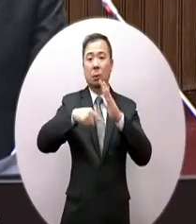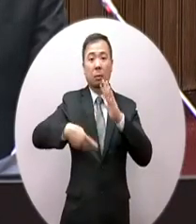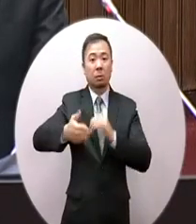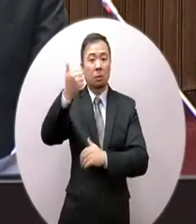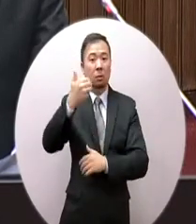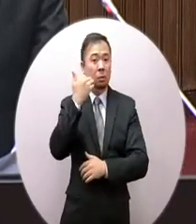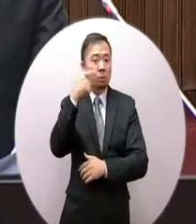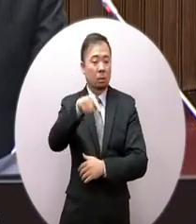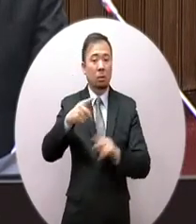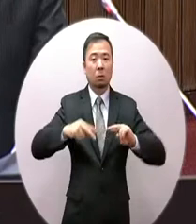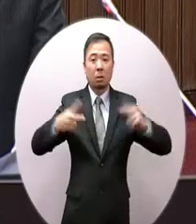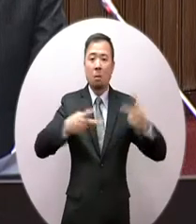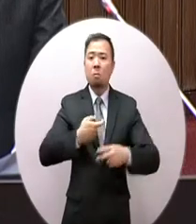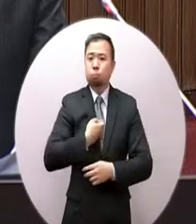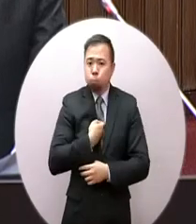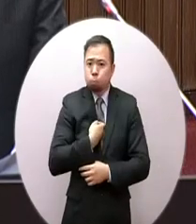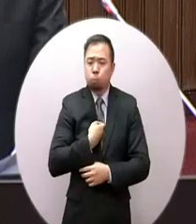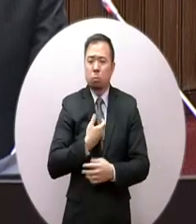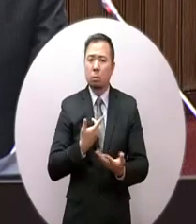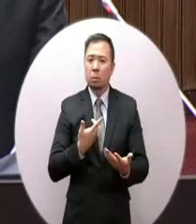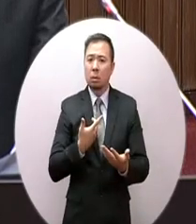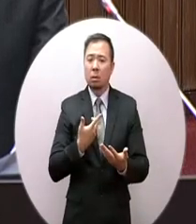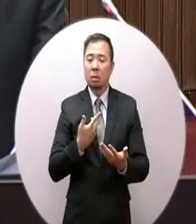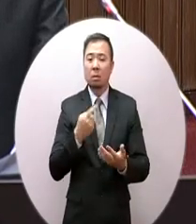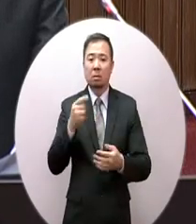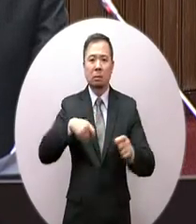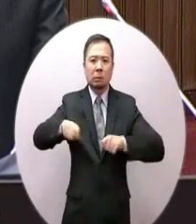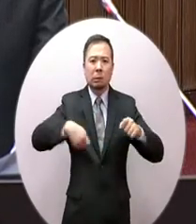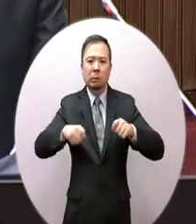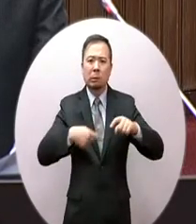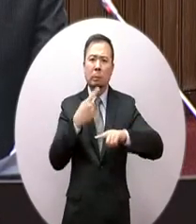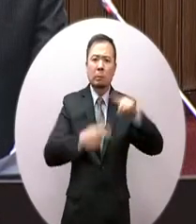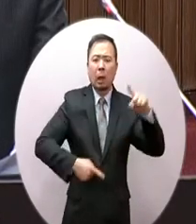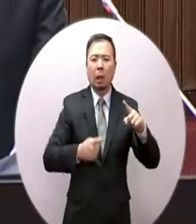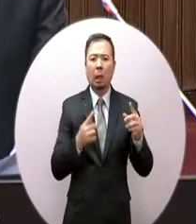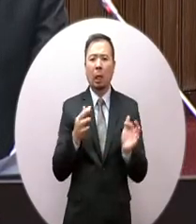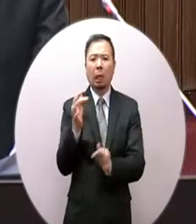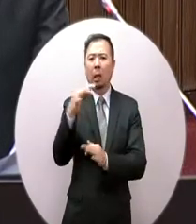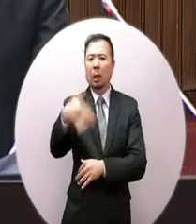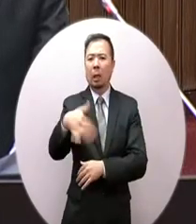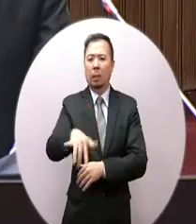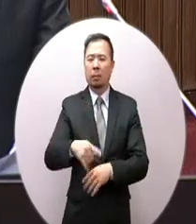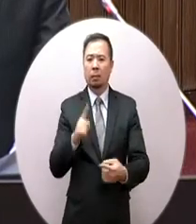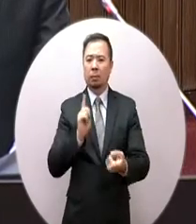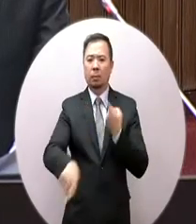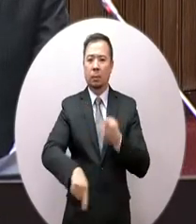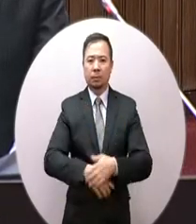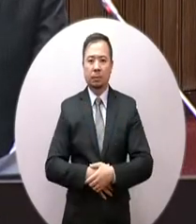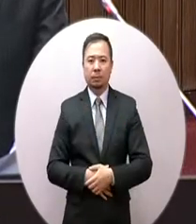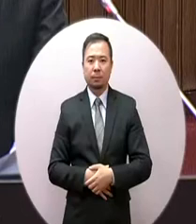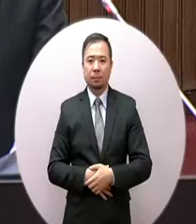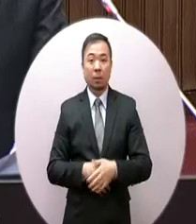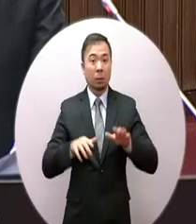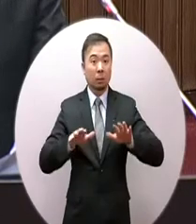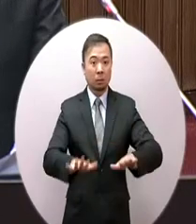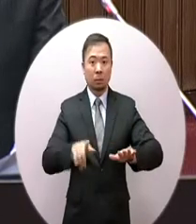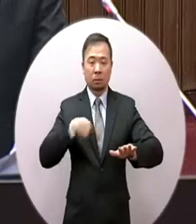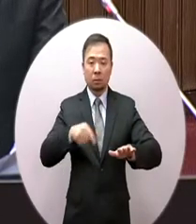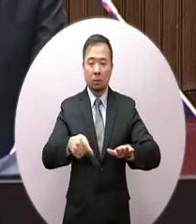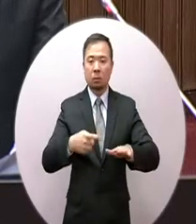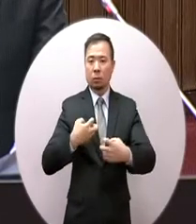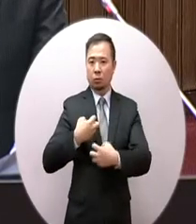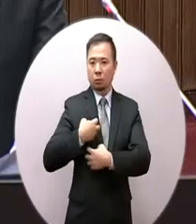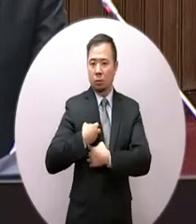革，你就是一定不能说只做半套，你现在。这个是军功叫劳